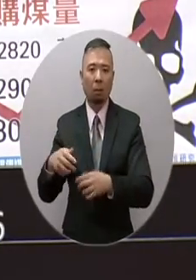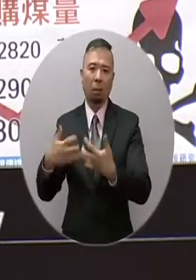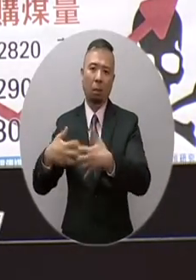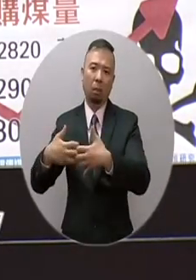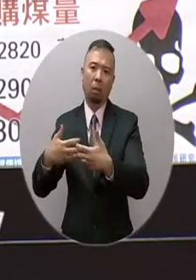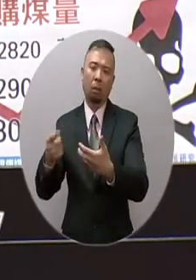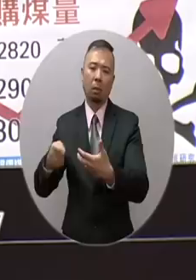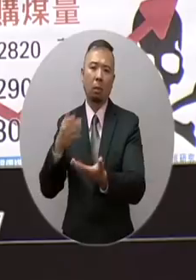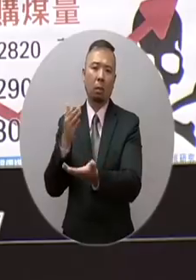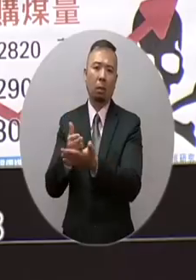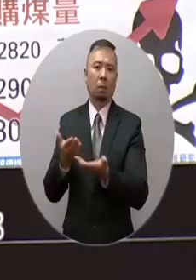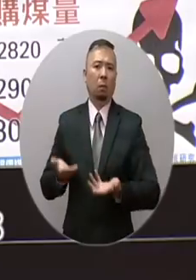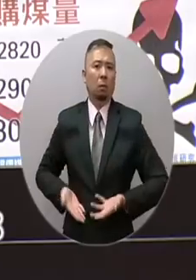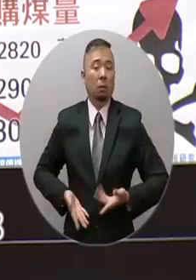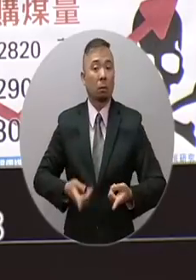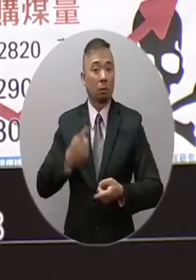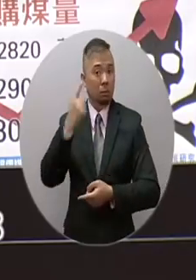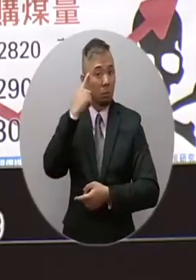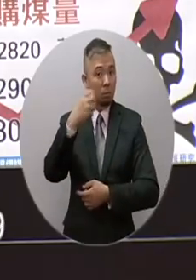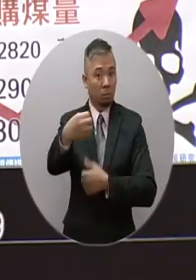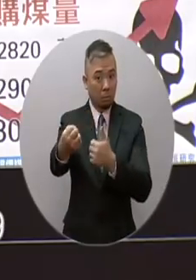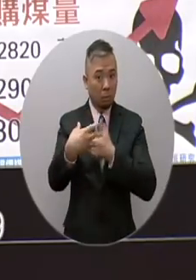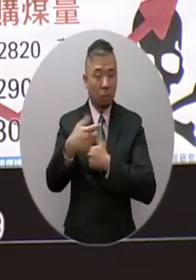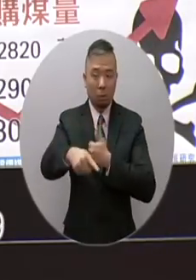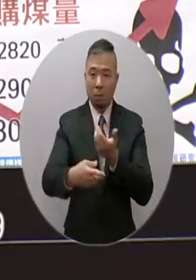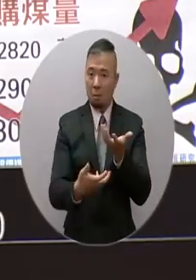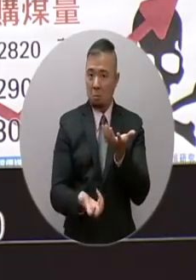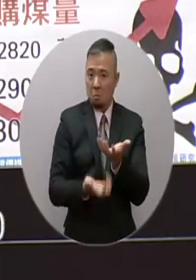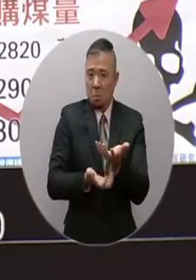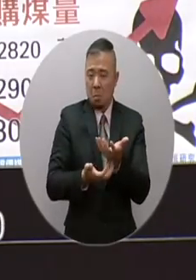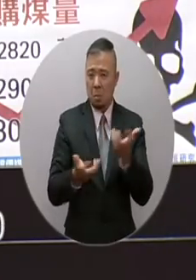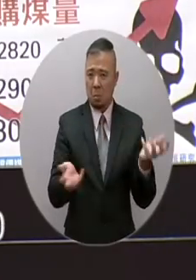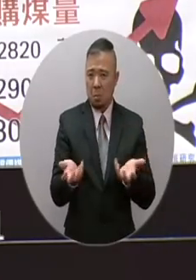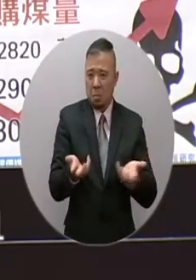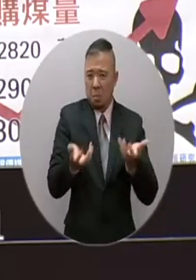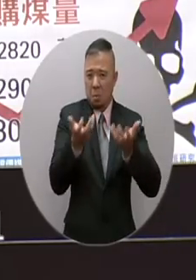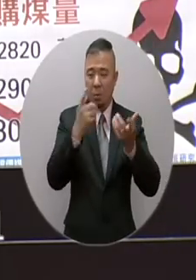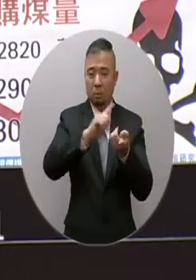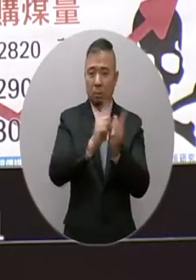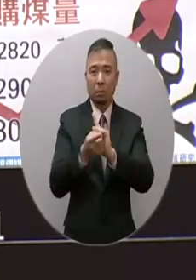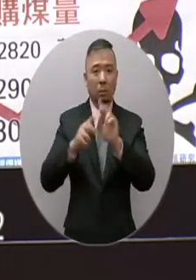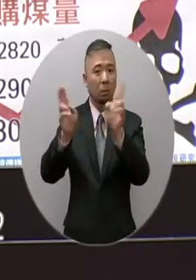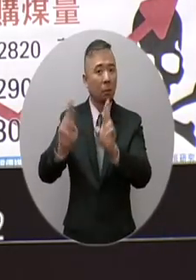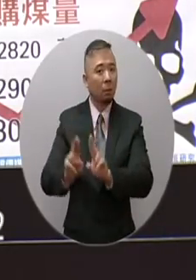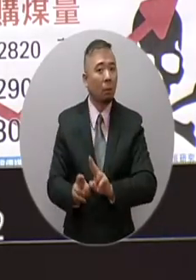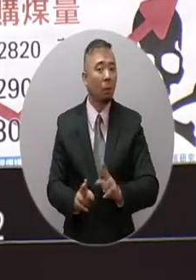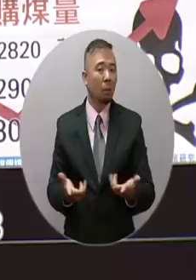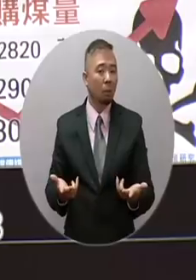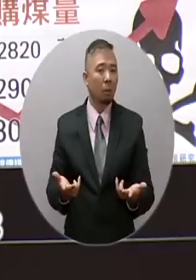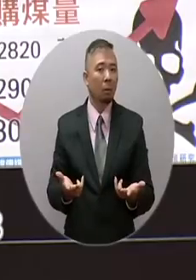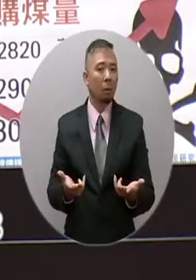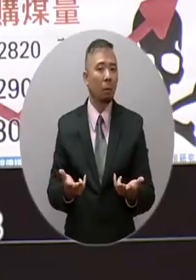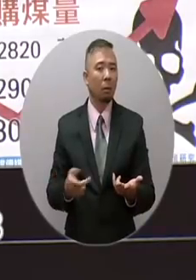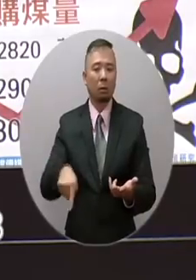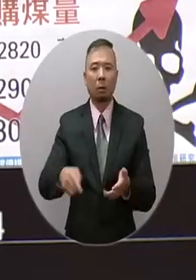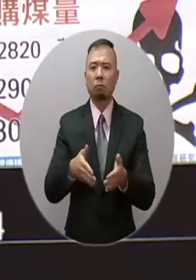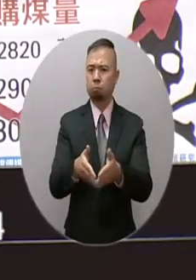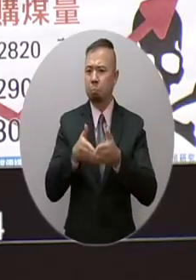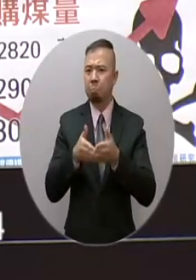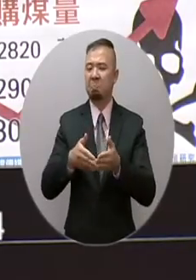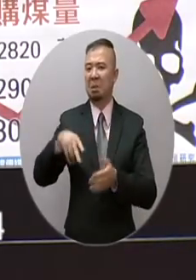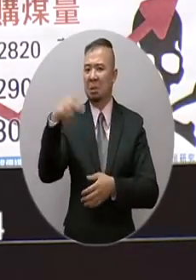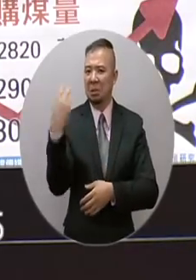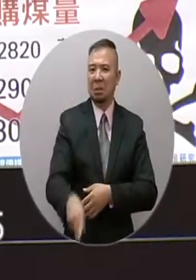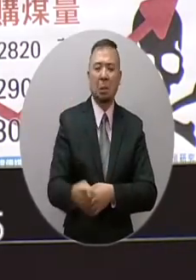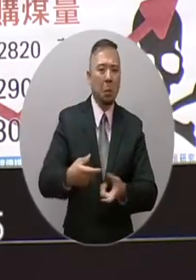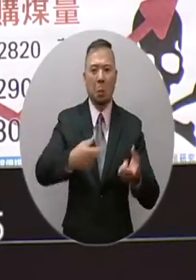意味着就是赶快讲火力发电哈，一定要卷土重来，火力全开？不